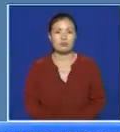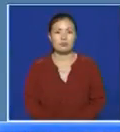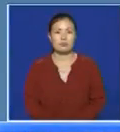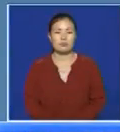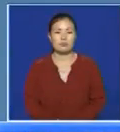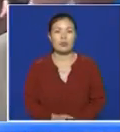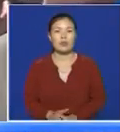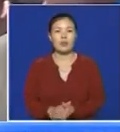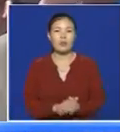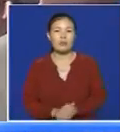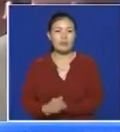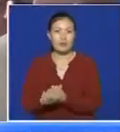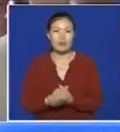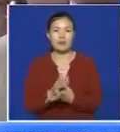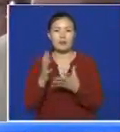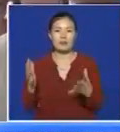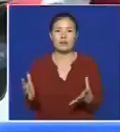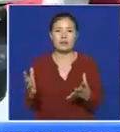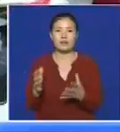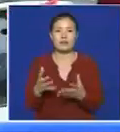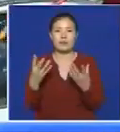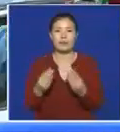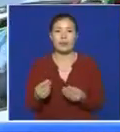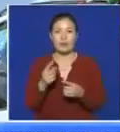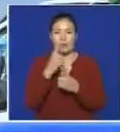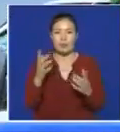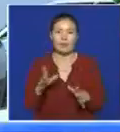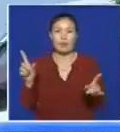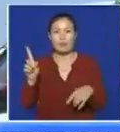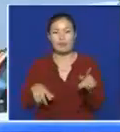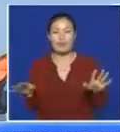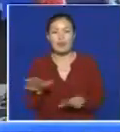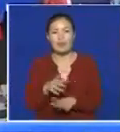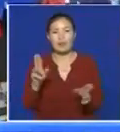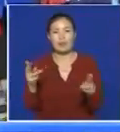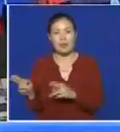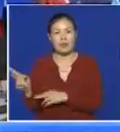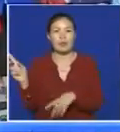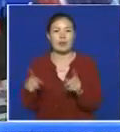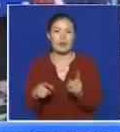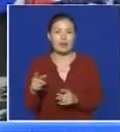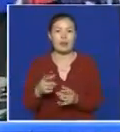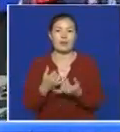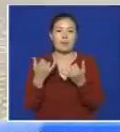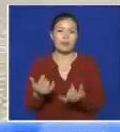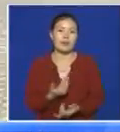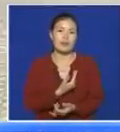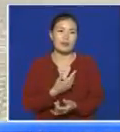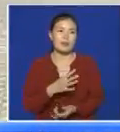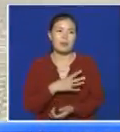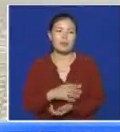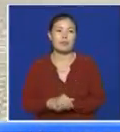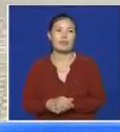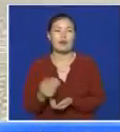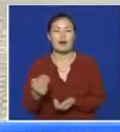Татулықты ту санаған халықтың ыстық ықыласы бірлік күніне сән берді. Бірі ән айтып би билесе, енді бірі тілегін арнады. Ақтау